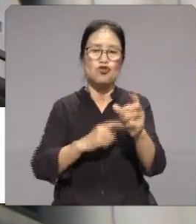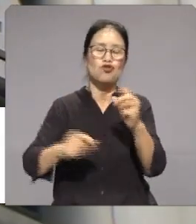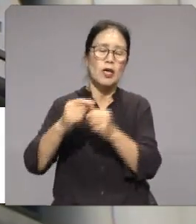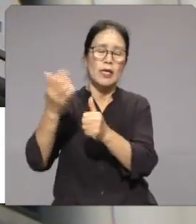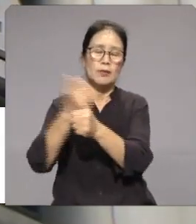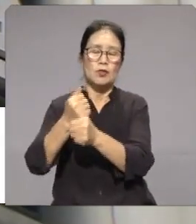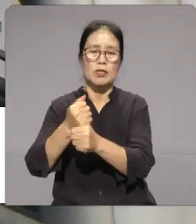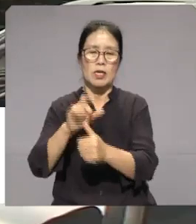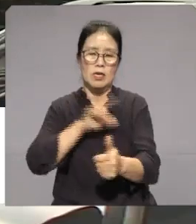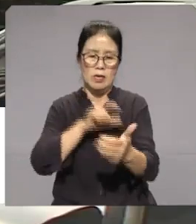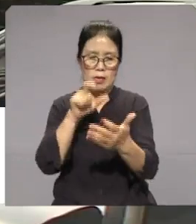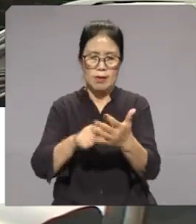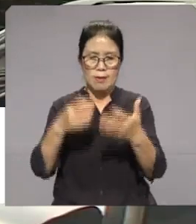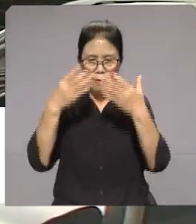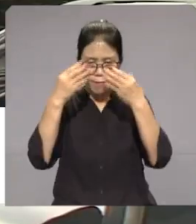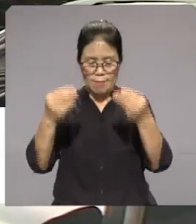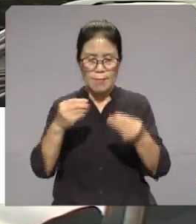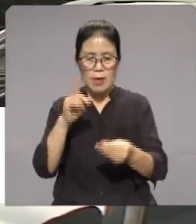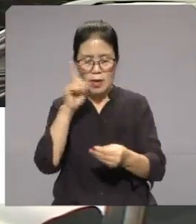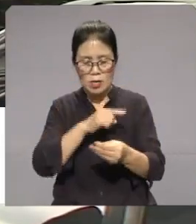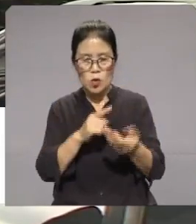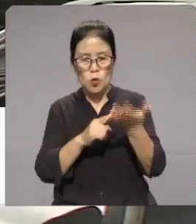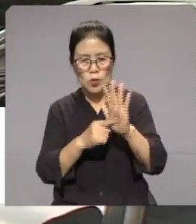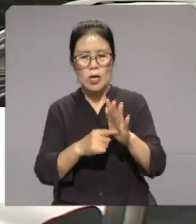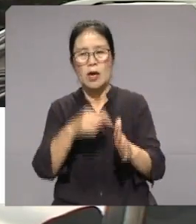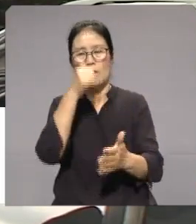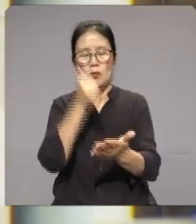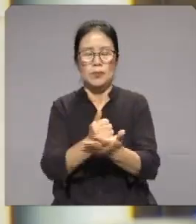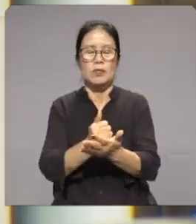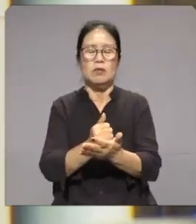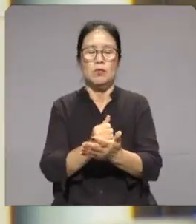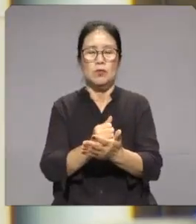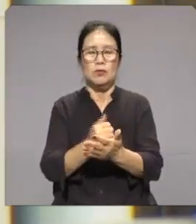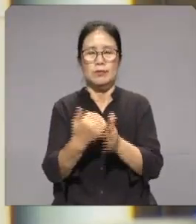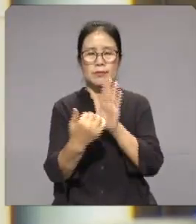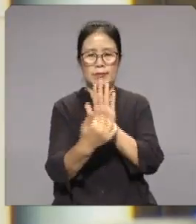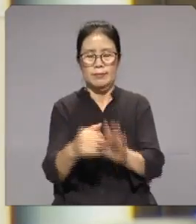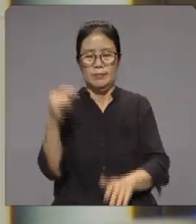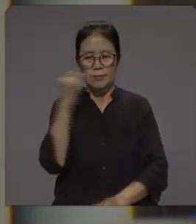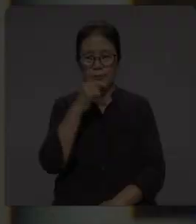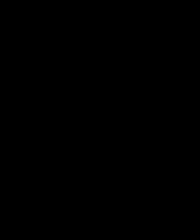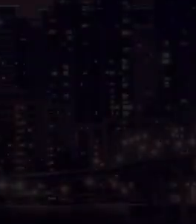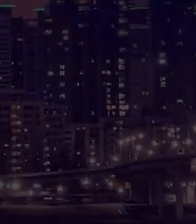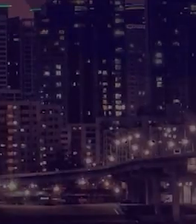명단을 악의적으로 공개한 행위는 범죄로 보고 엄정 대응하겠다고 밝혔습니다.